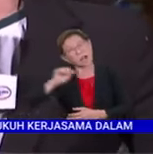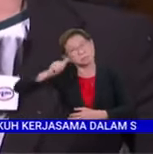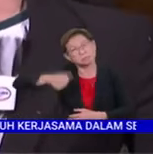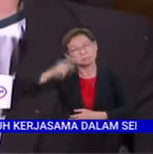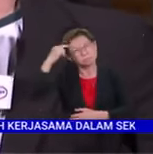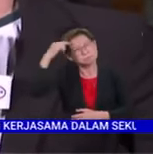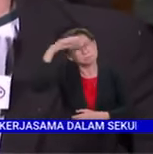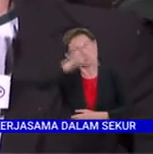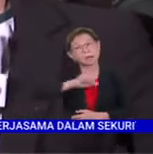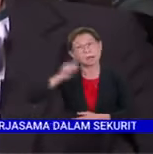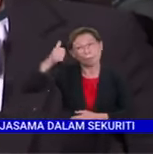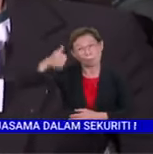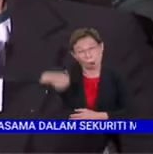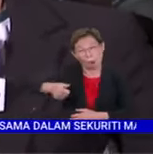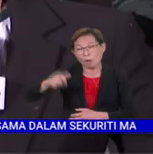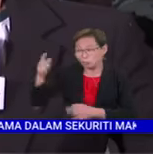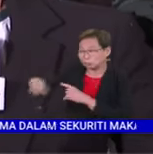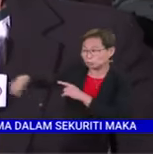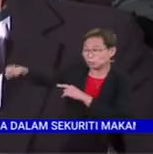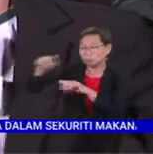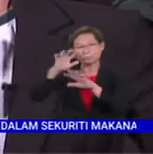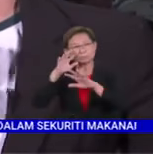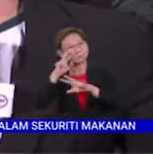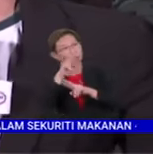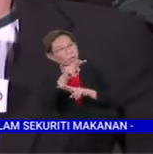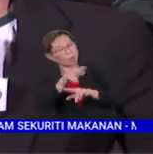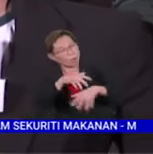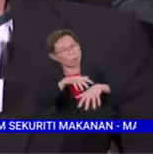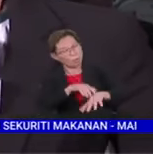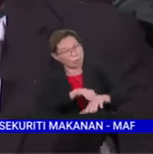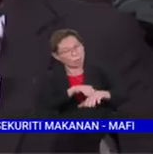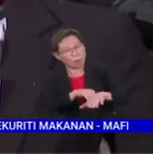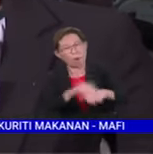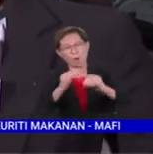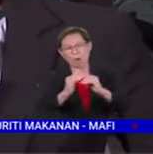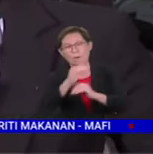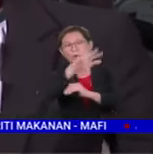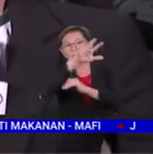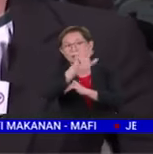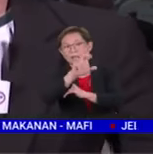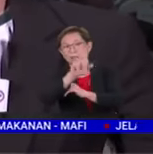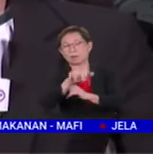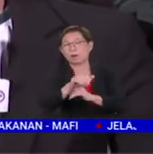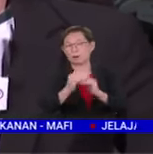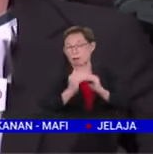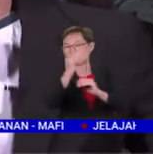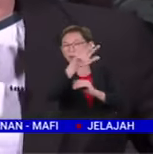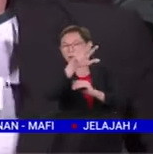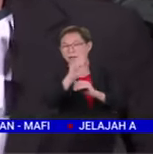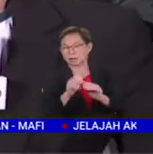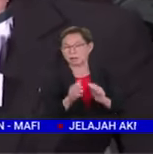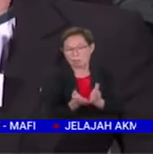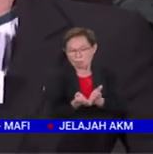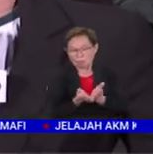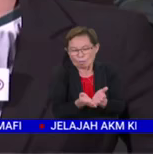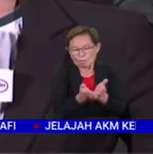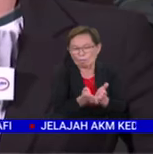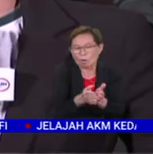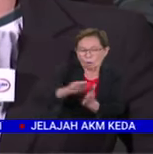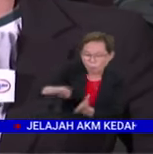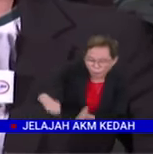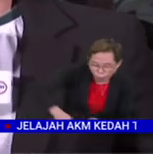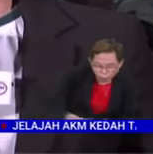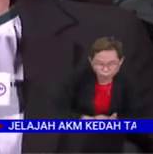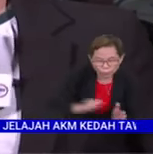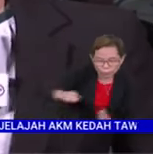esok orang ramai akan dapat melihat perarakan lebih daripada 30 buah perahu dan juga bot menyusuri Sungai Batang